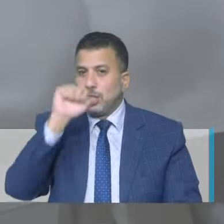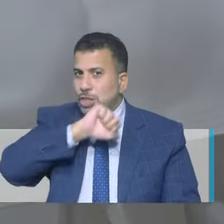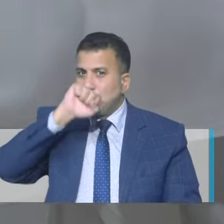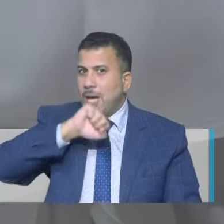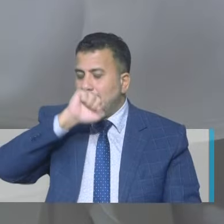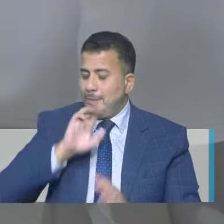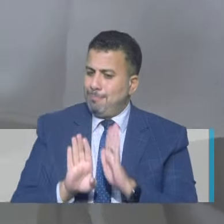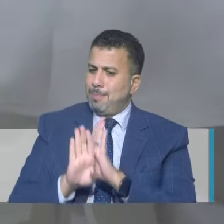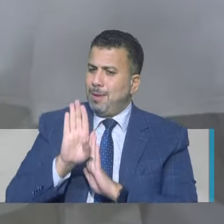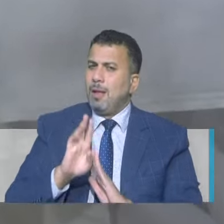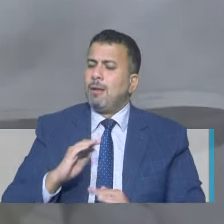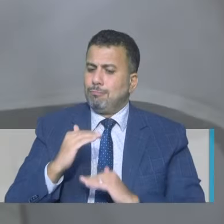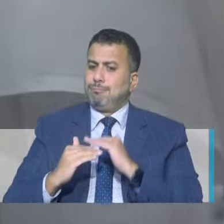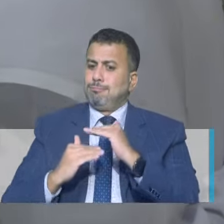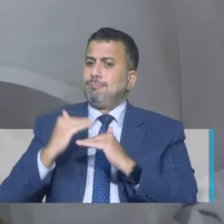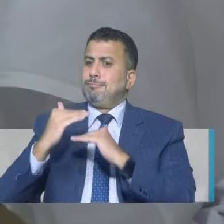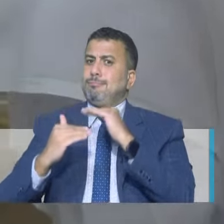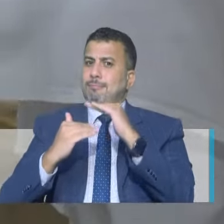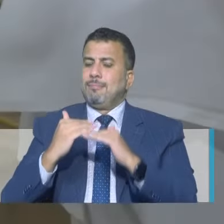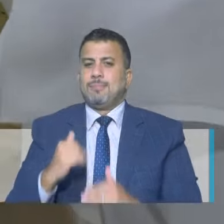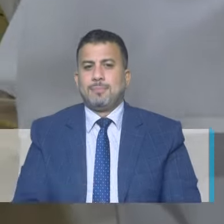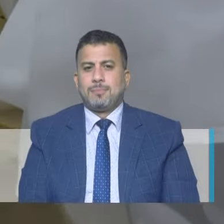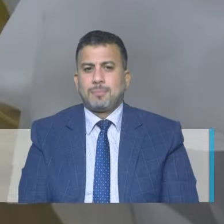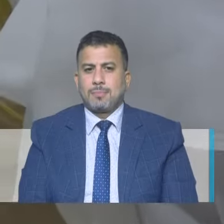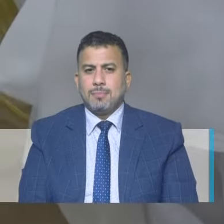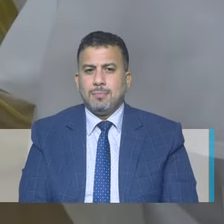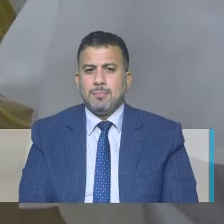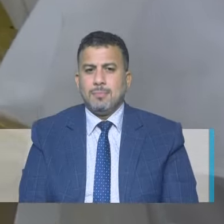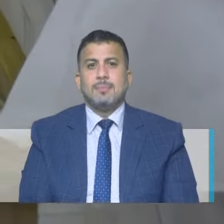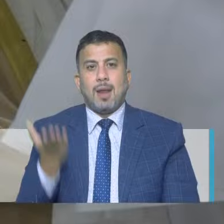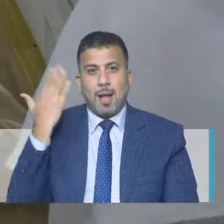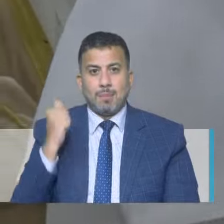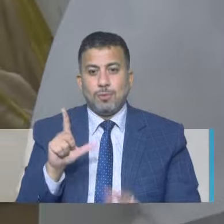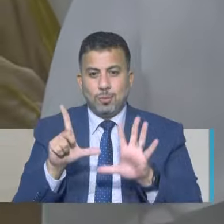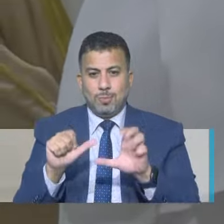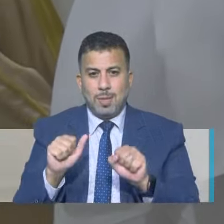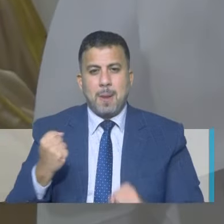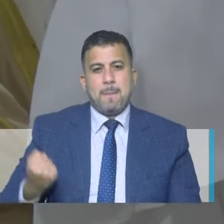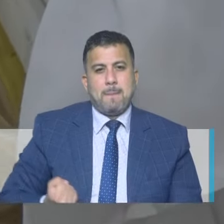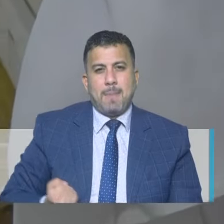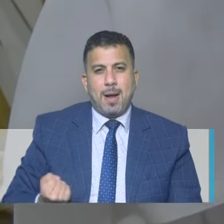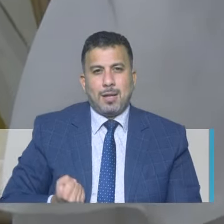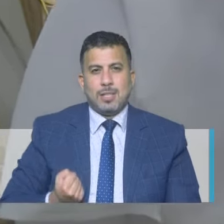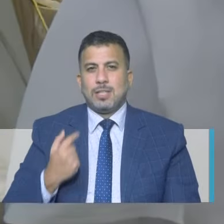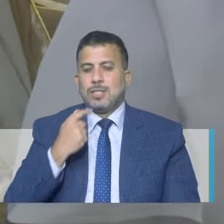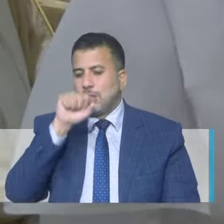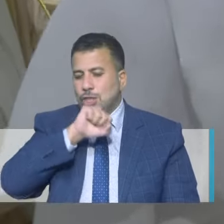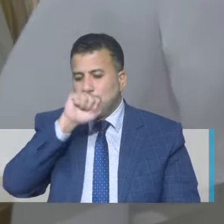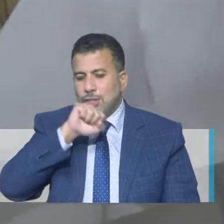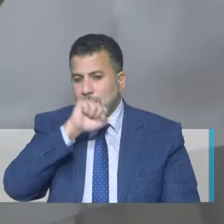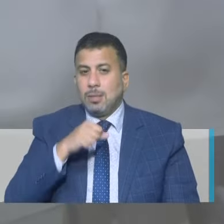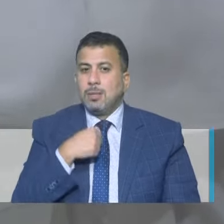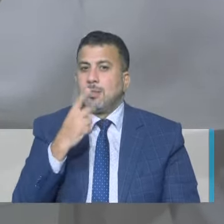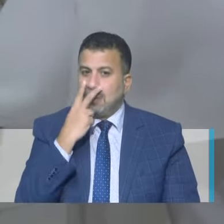الشارقه على مختلف الاصعده والنواحي اسبوع الماضي كنت موجود في مملكه البحرين مع اعضاء مجلس الشورى الشباب الشارجه